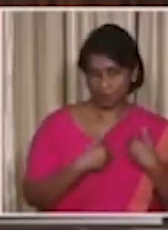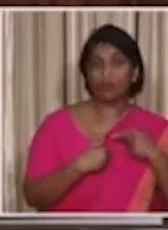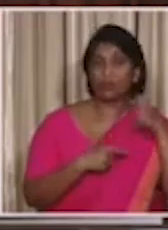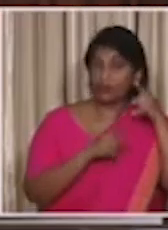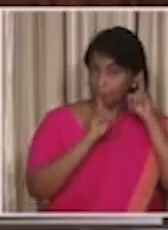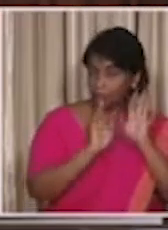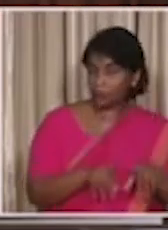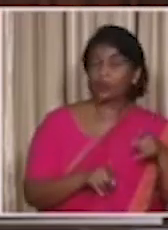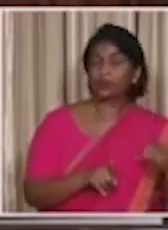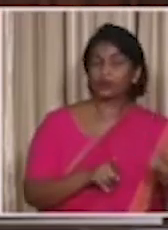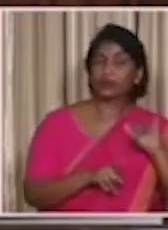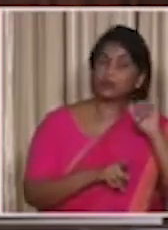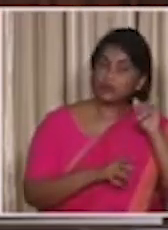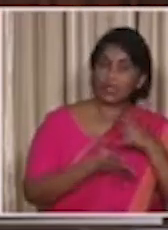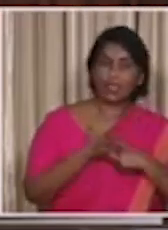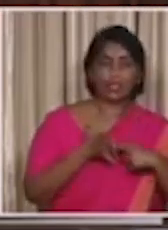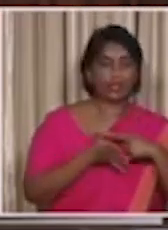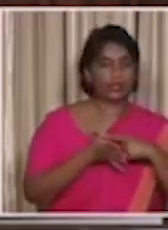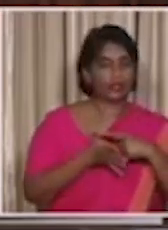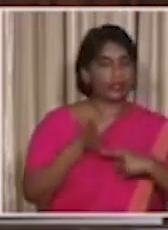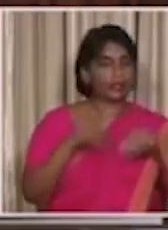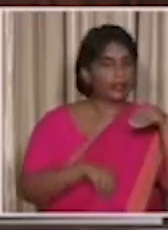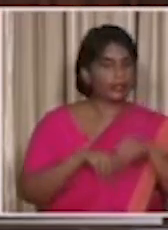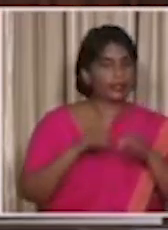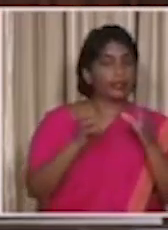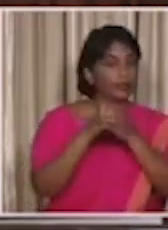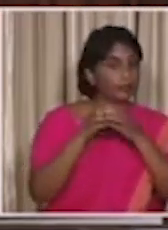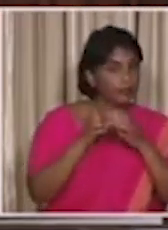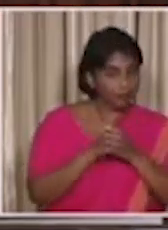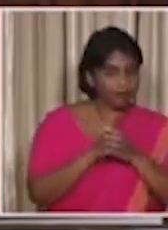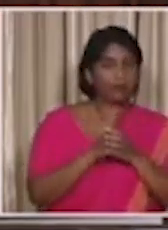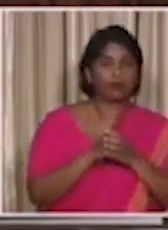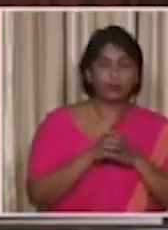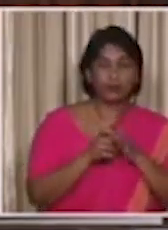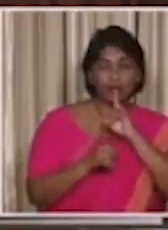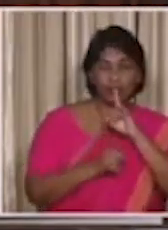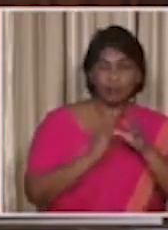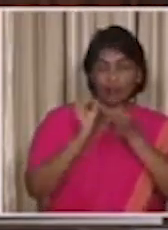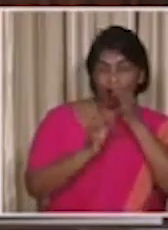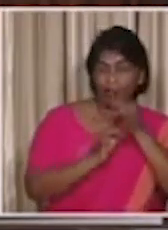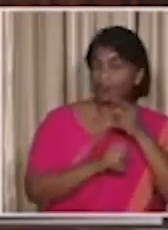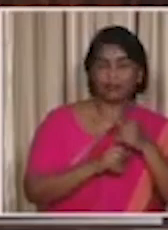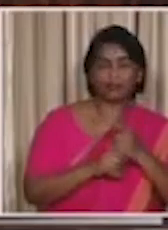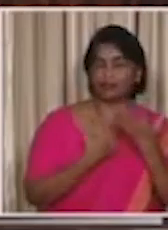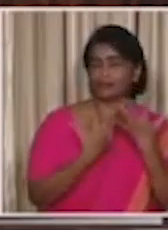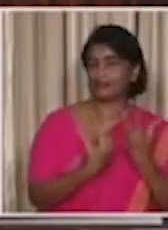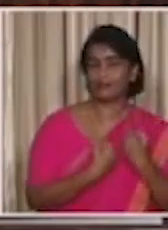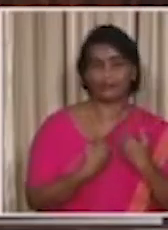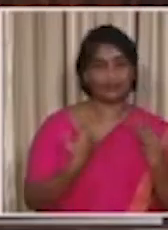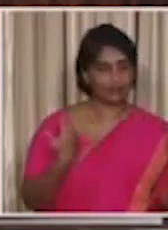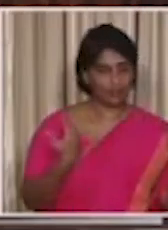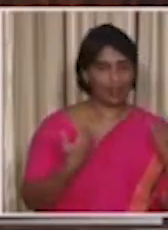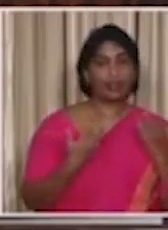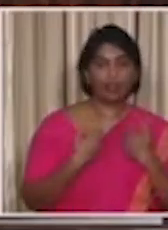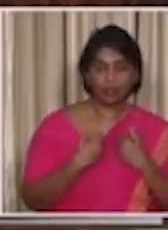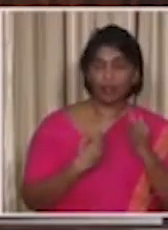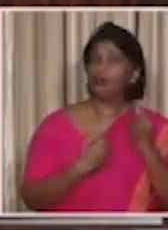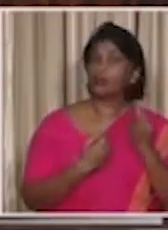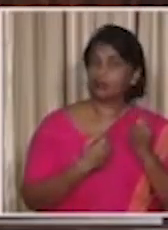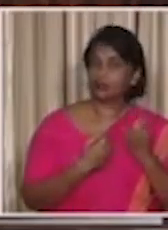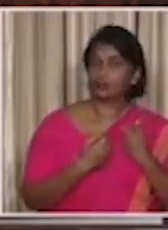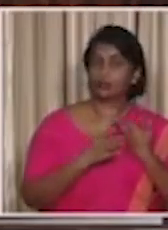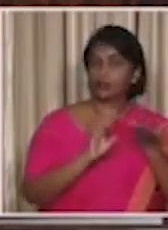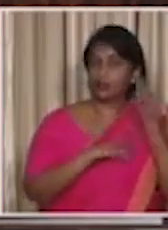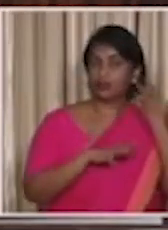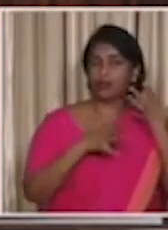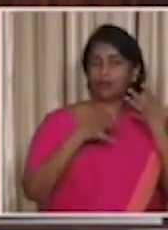එහෙම වුණත් ඔය සමහර දේශපාලන පක්ෂ මවන සුරංගනා ලෝක අපට උරුම වෙන්නේ නැහැ. අප ආර්ථික යටත්